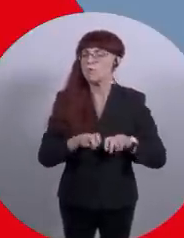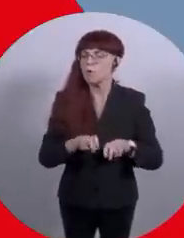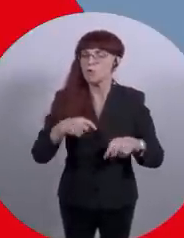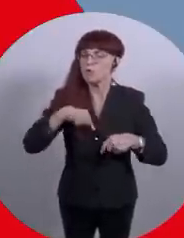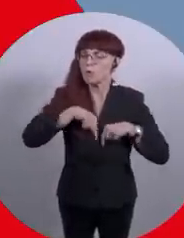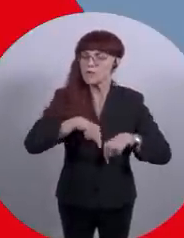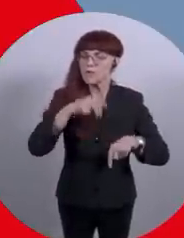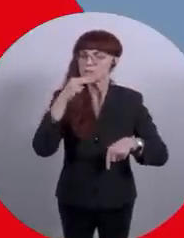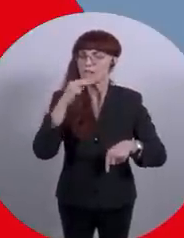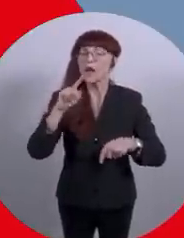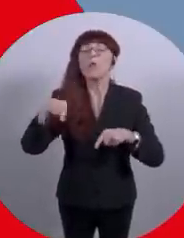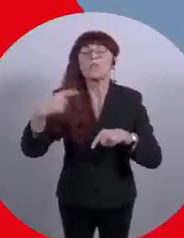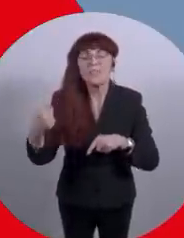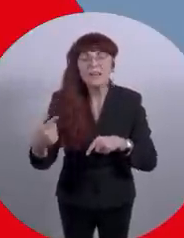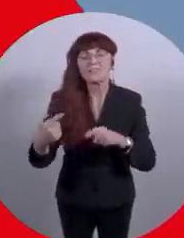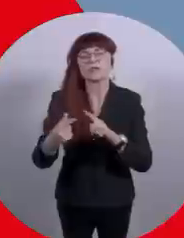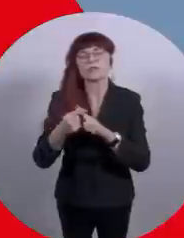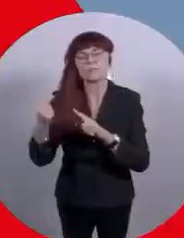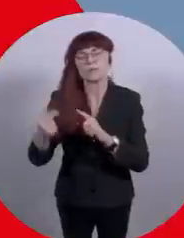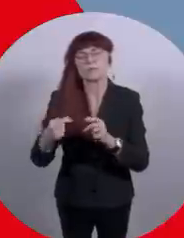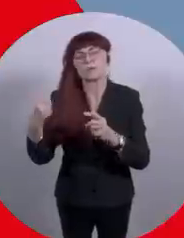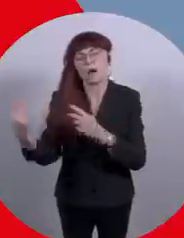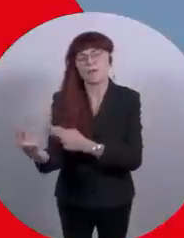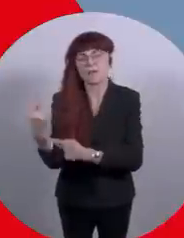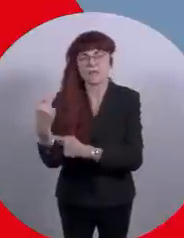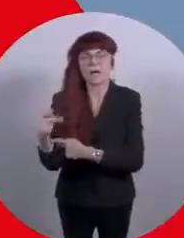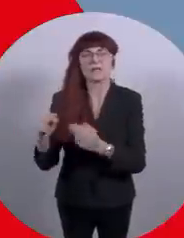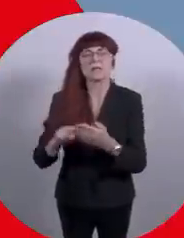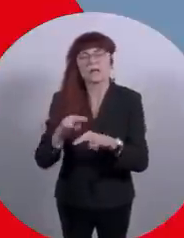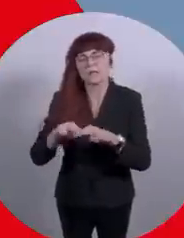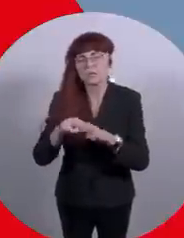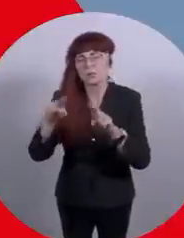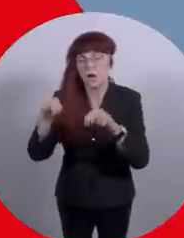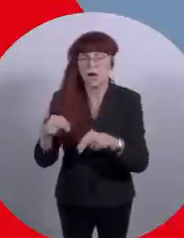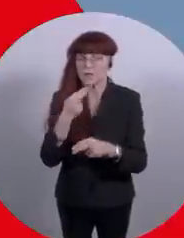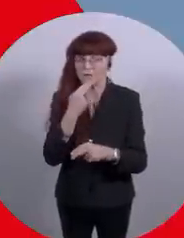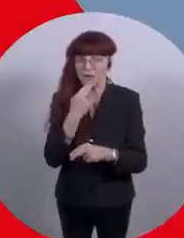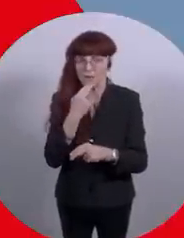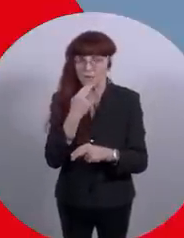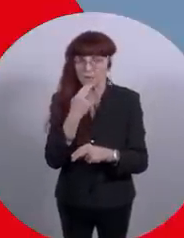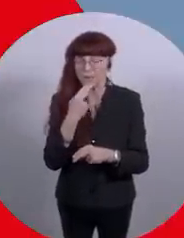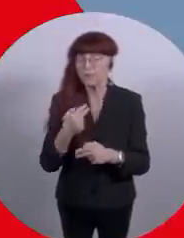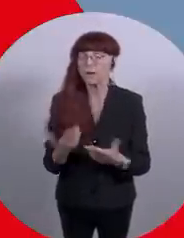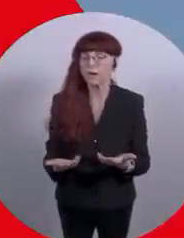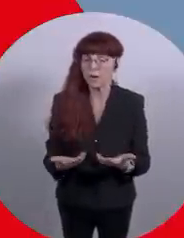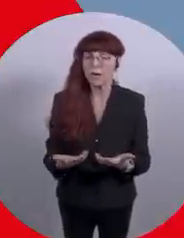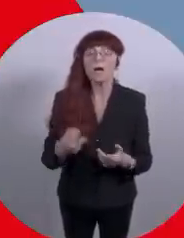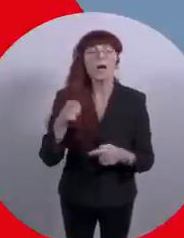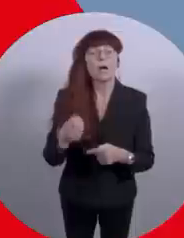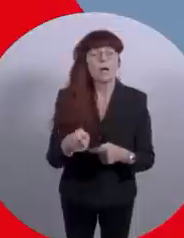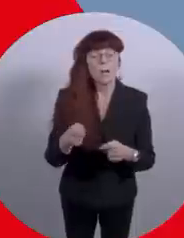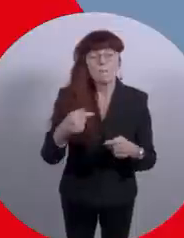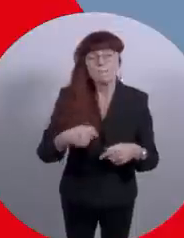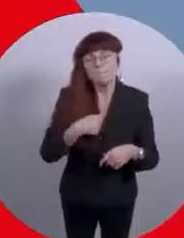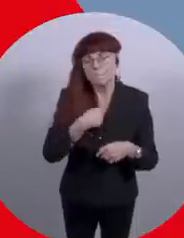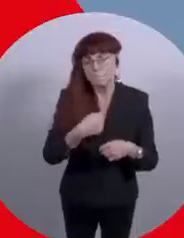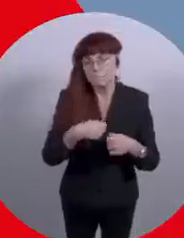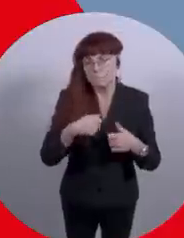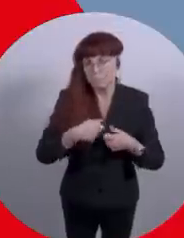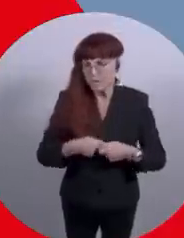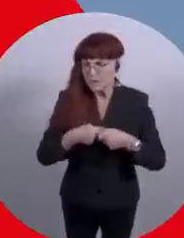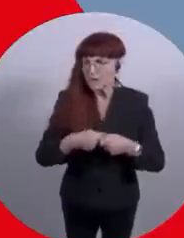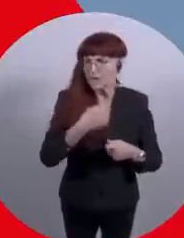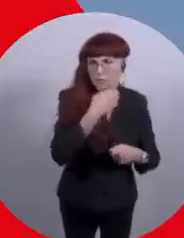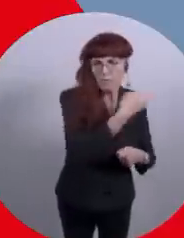Nationalratswahl und die Mitgliederbefragung an der sich mehr als 72% unser er Mitglieder beteiligt